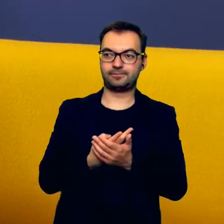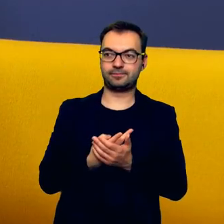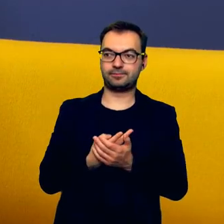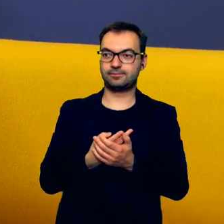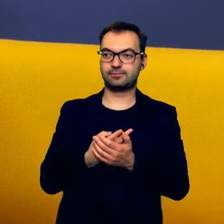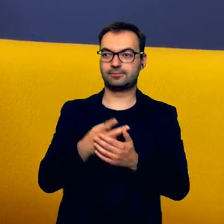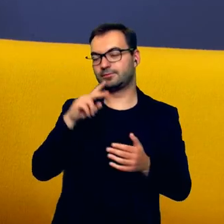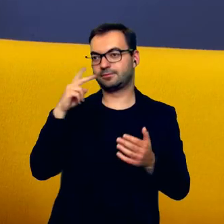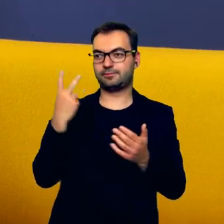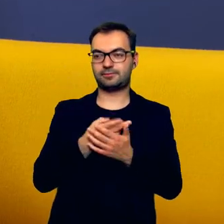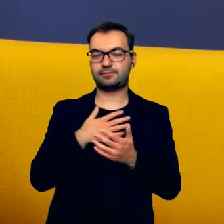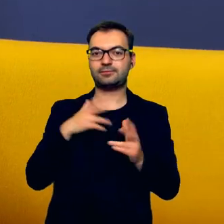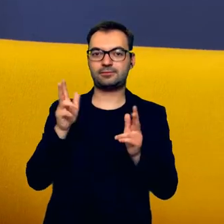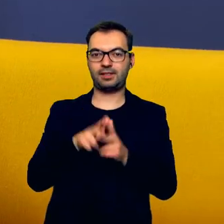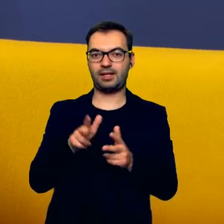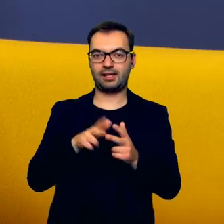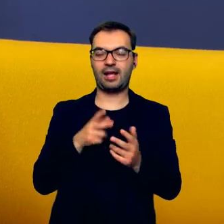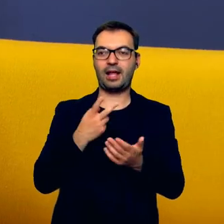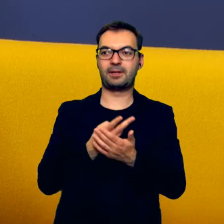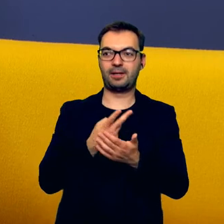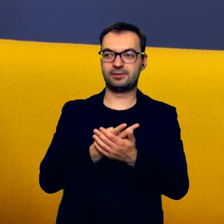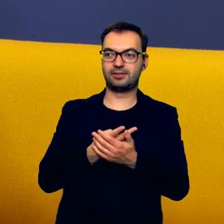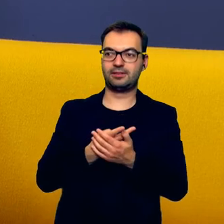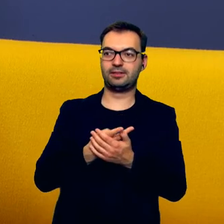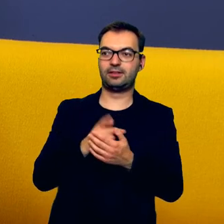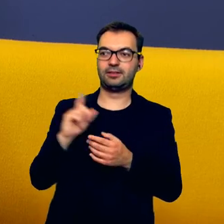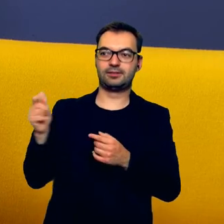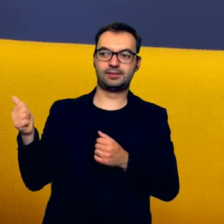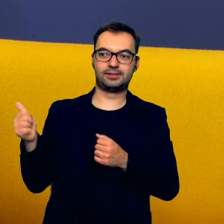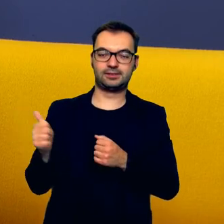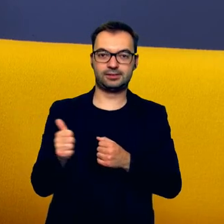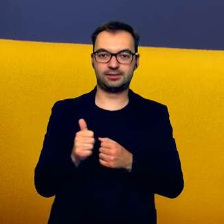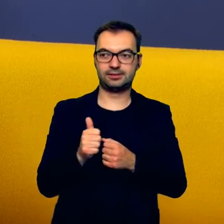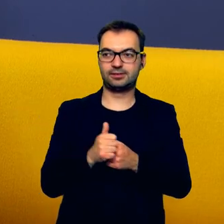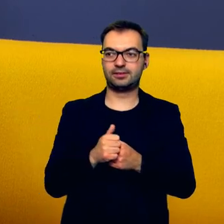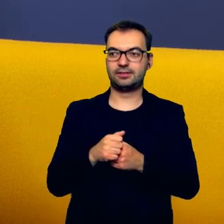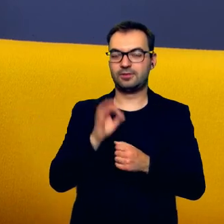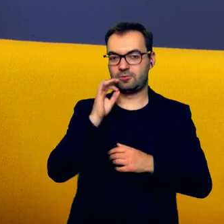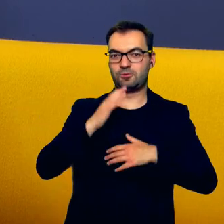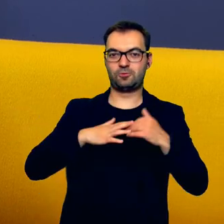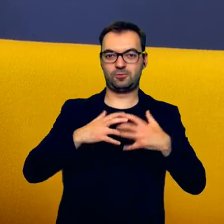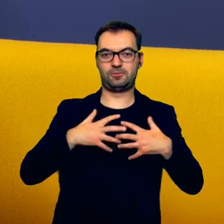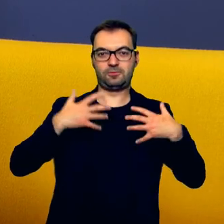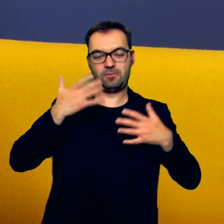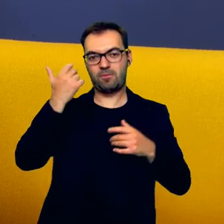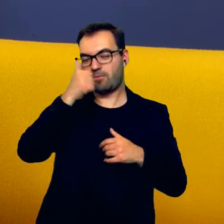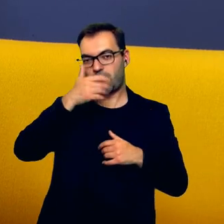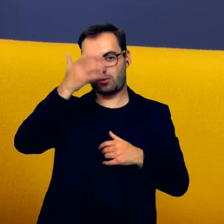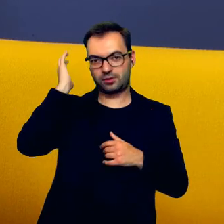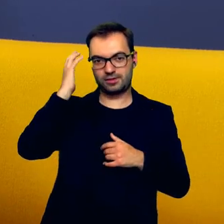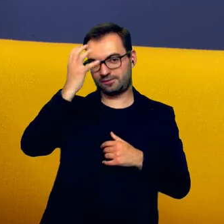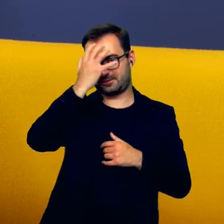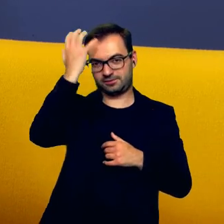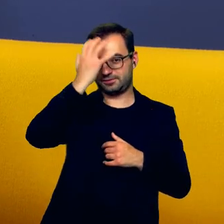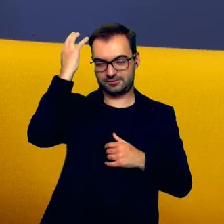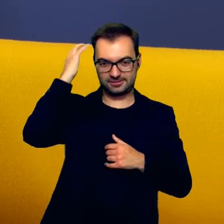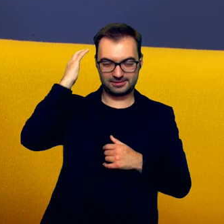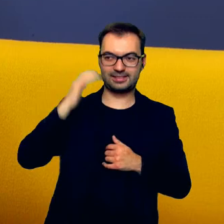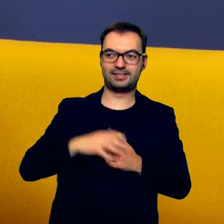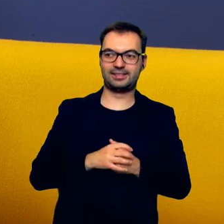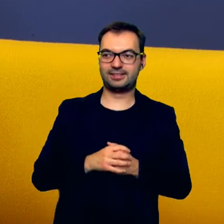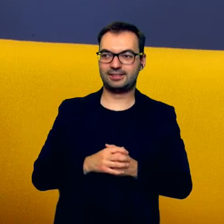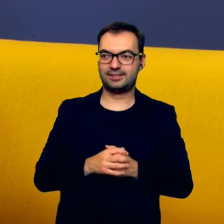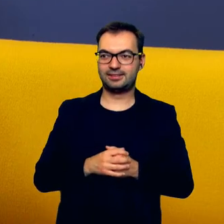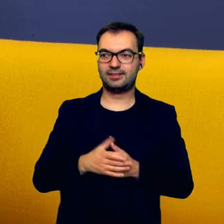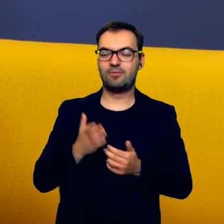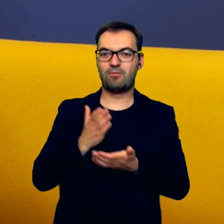jest powalony atakiem epilepsji. Wtedy do niego się zbliża dobrze zbudowany brunet z gęstymi, falującymi